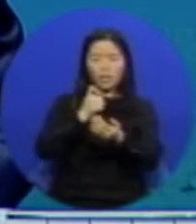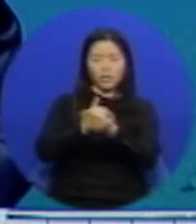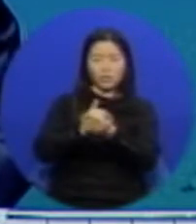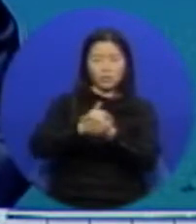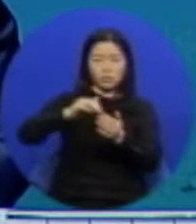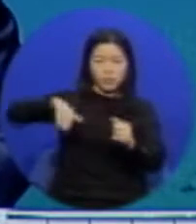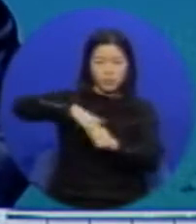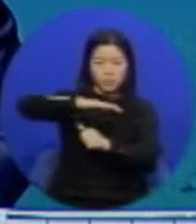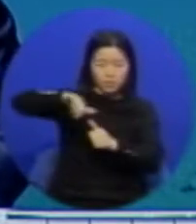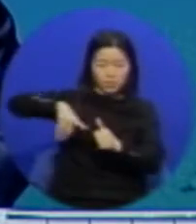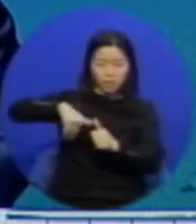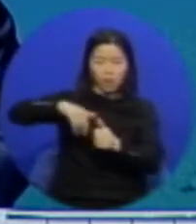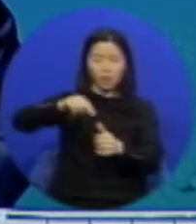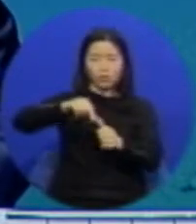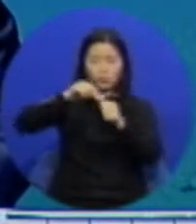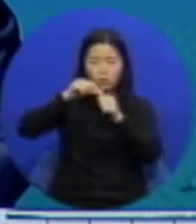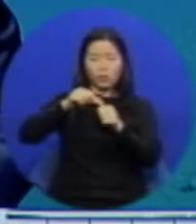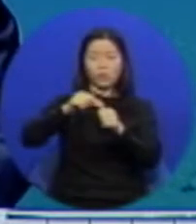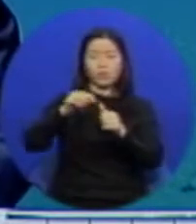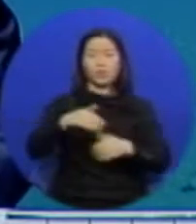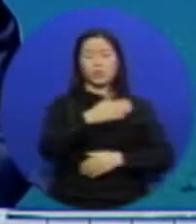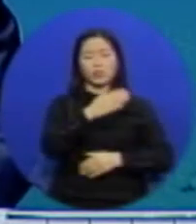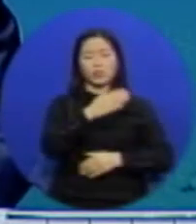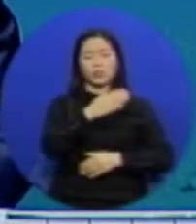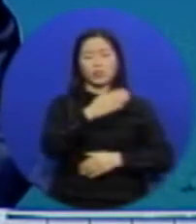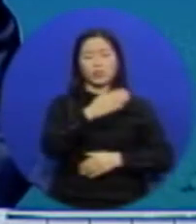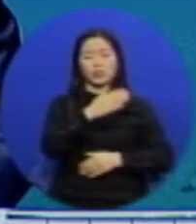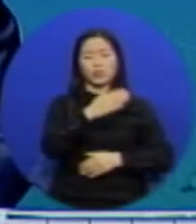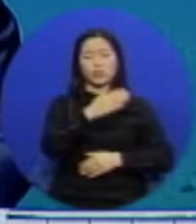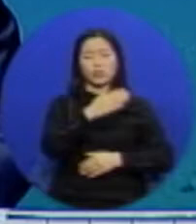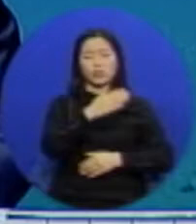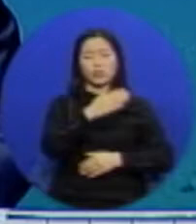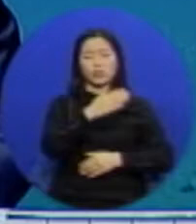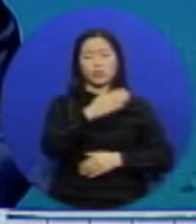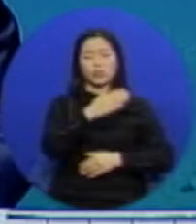여러분을 향한 하나님의 축복을 정말 믿으세요